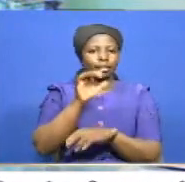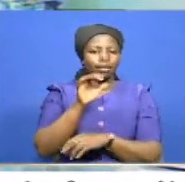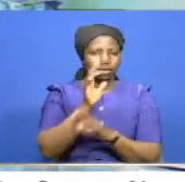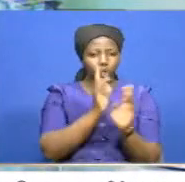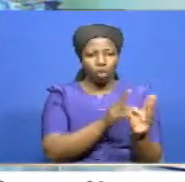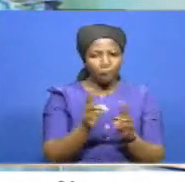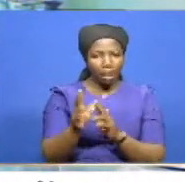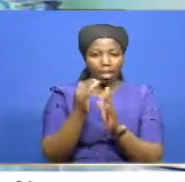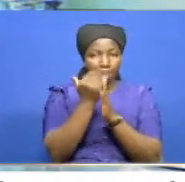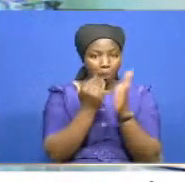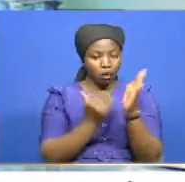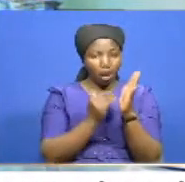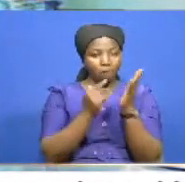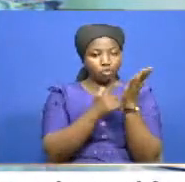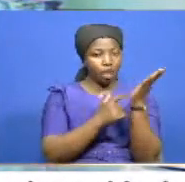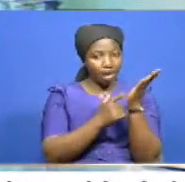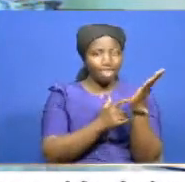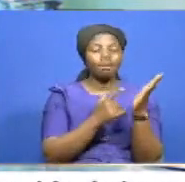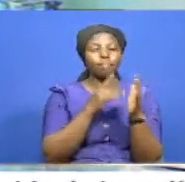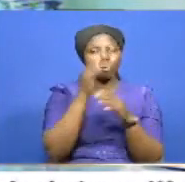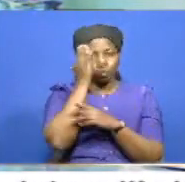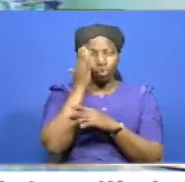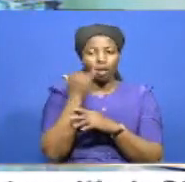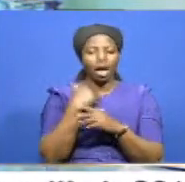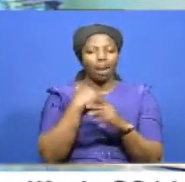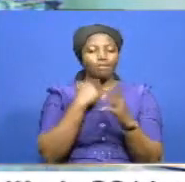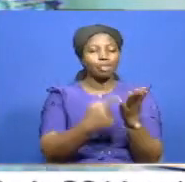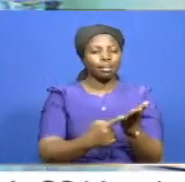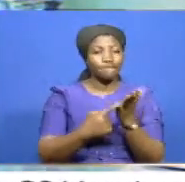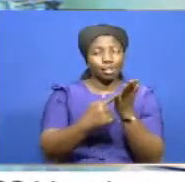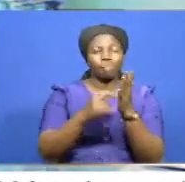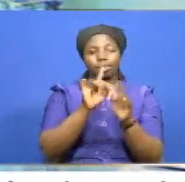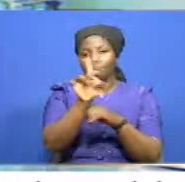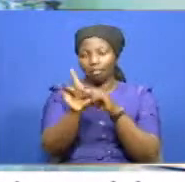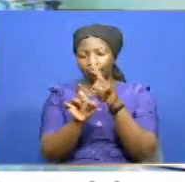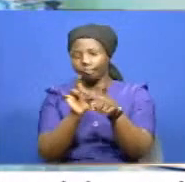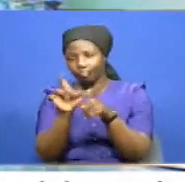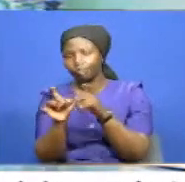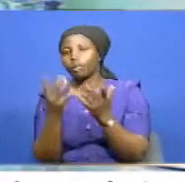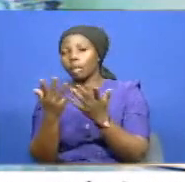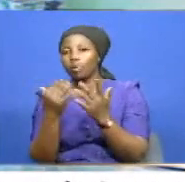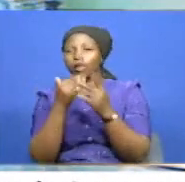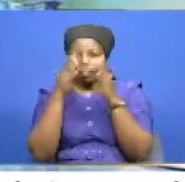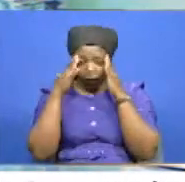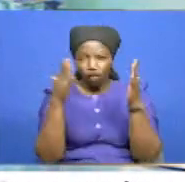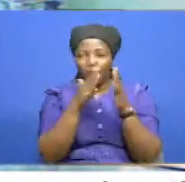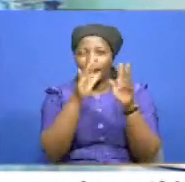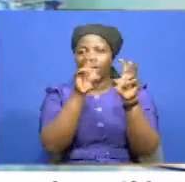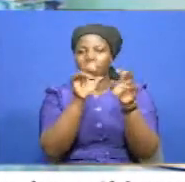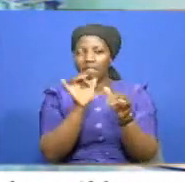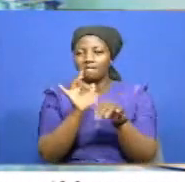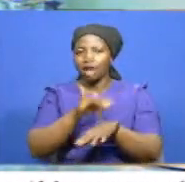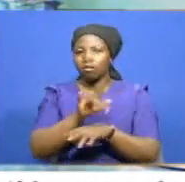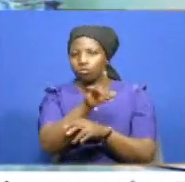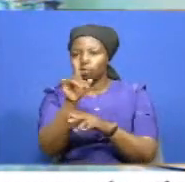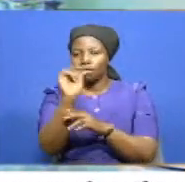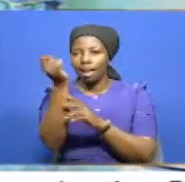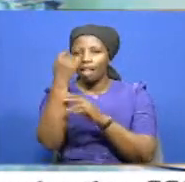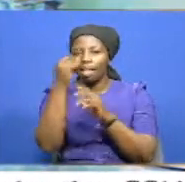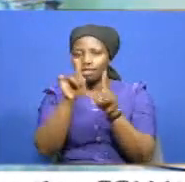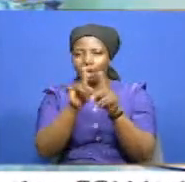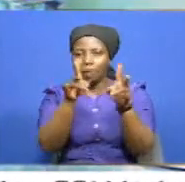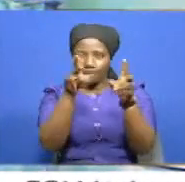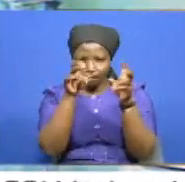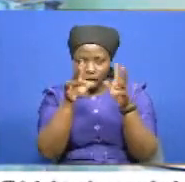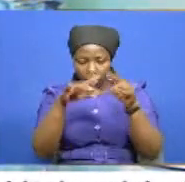unafahamu kwamba huwa tuna mahojiano, na katika mahojiano huwa tunaangazia masuala mbalimbali ambayo yanakuhusu wewe Mkenya na wewe mtazamaji. Hususan asubuhi hii ya